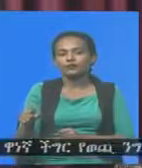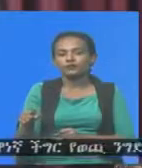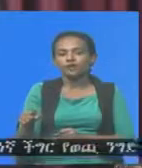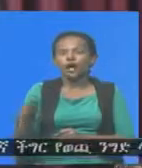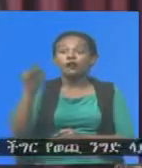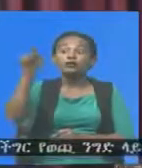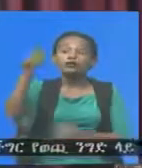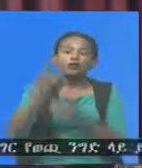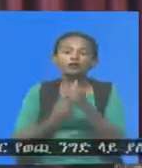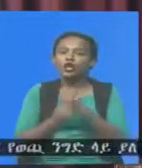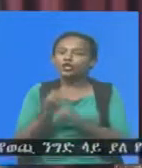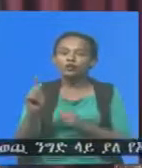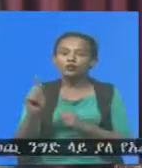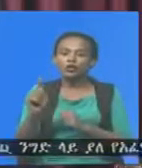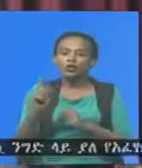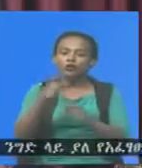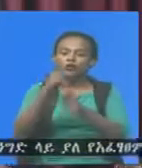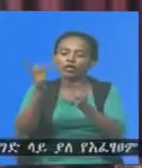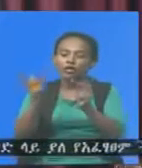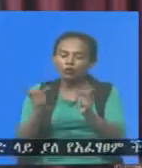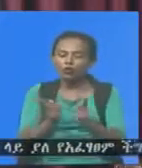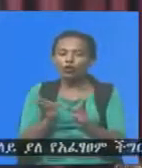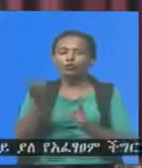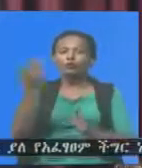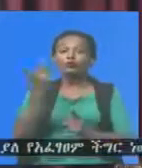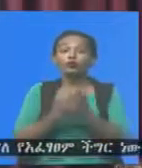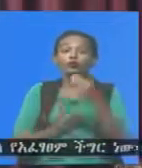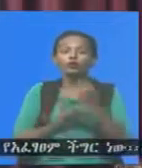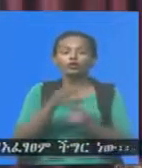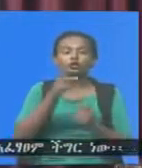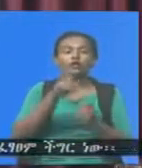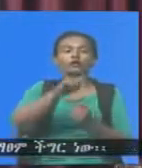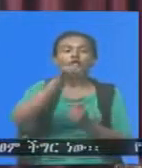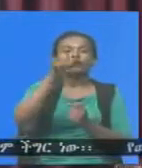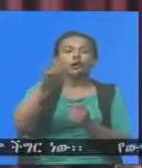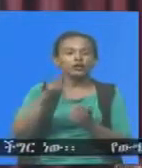እዛ ብቻ አይደለም በየቦታው በነበረው ውይይት ጥያቄ ተነስተዋል